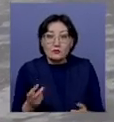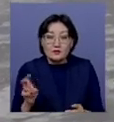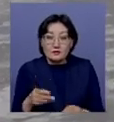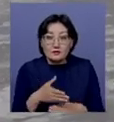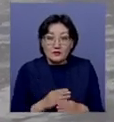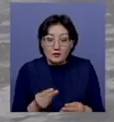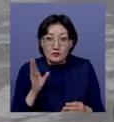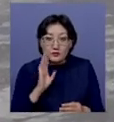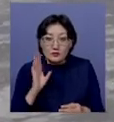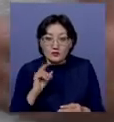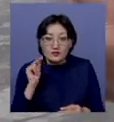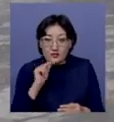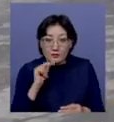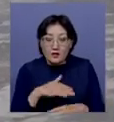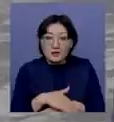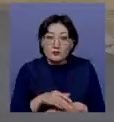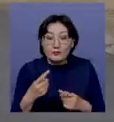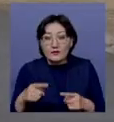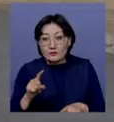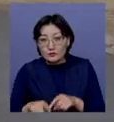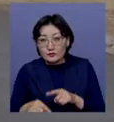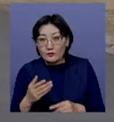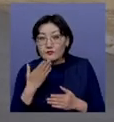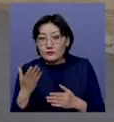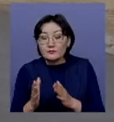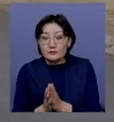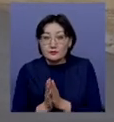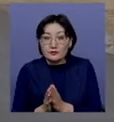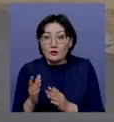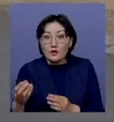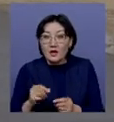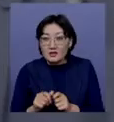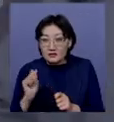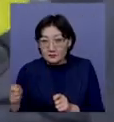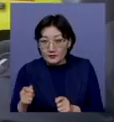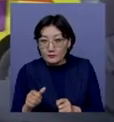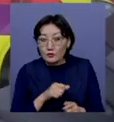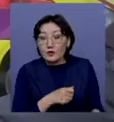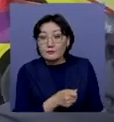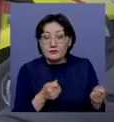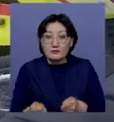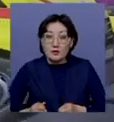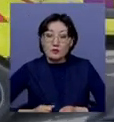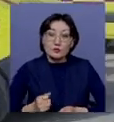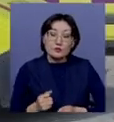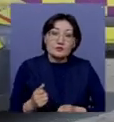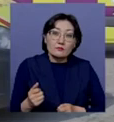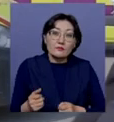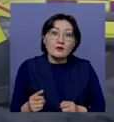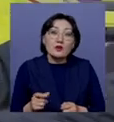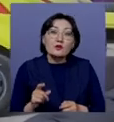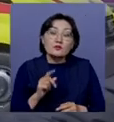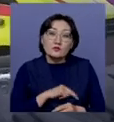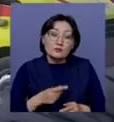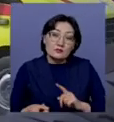су, шайымызды өшірген мына сыртта жүрген ағайын бауырларымызға айтамыз. Осылар әкеп береді, тиінін беріп жібереміз. Мына досым келді сырттан, сіменнен тапсырып,